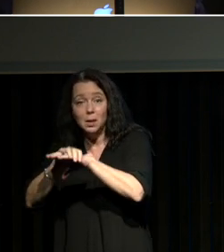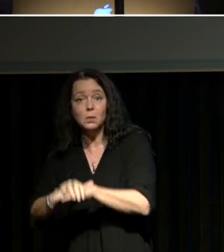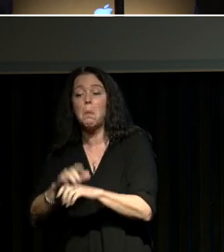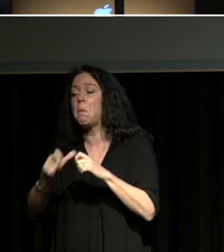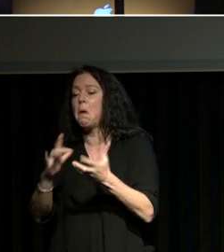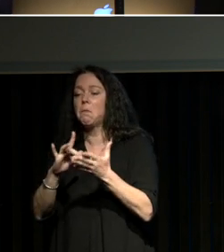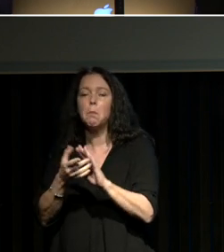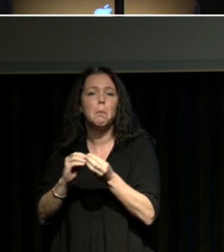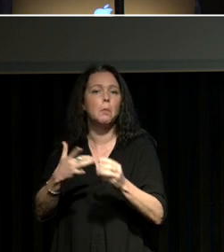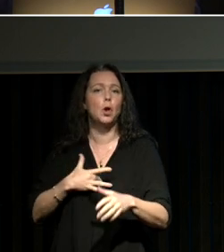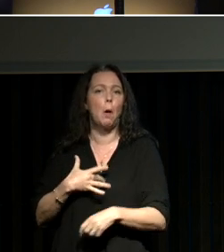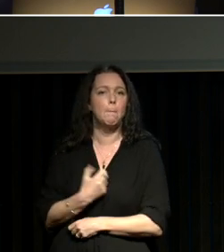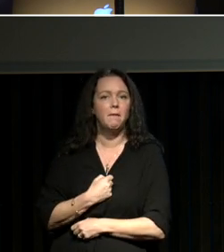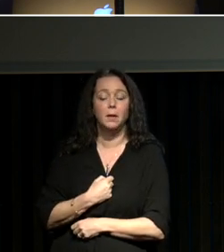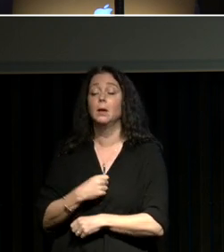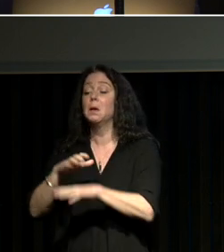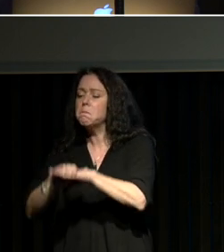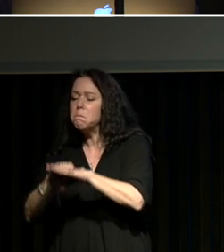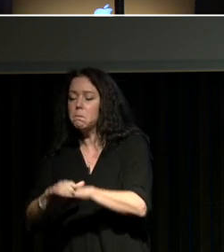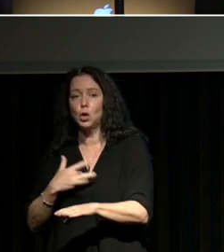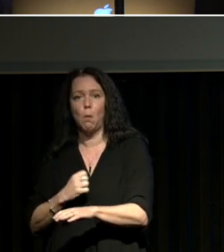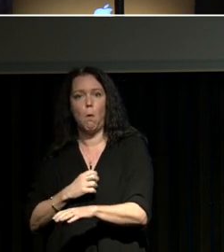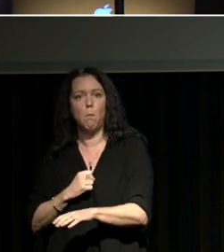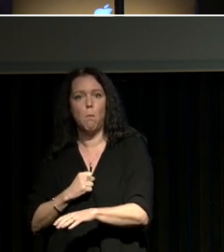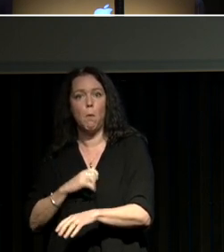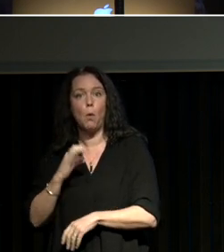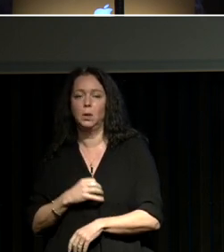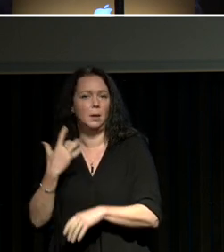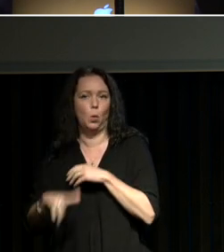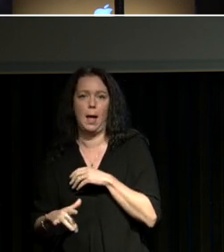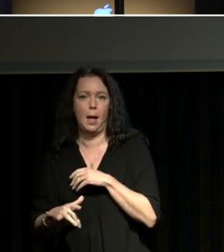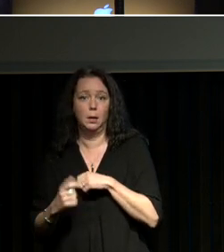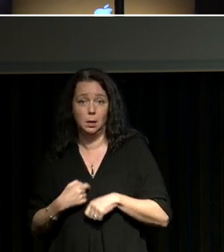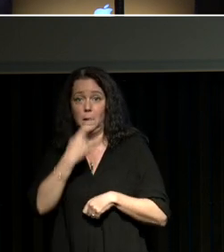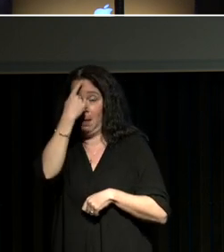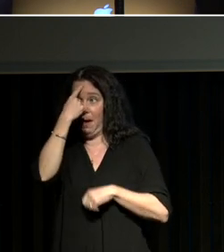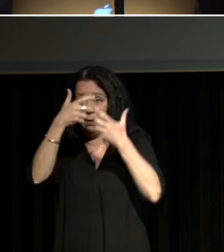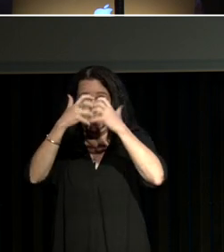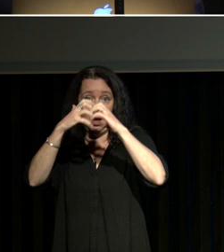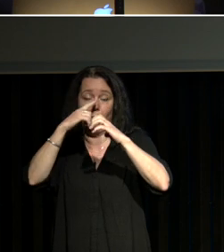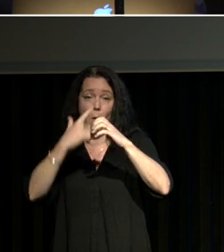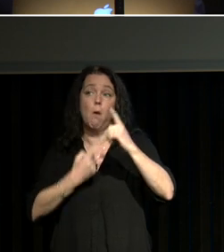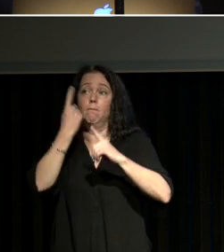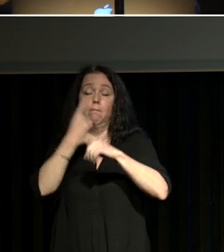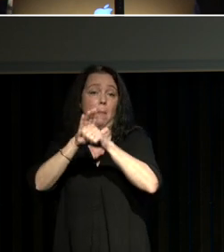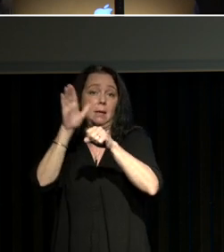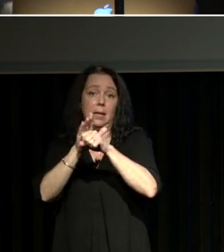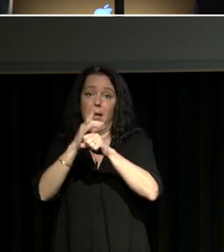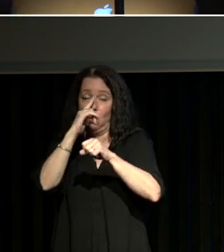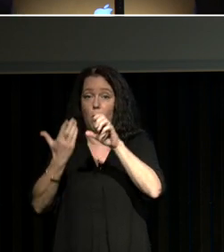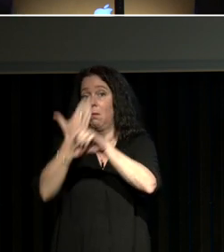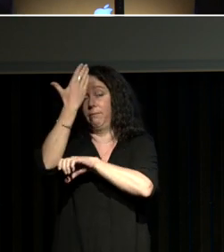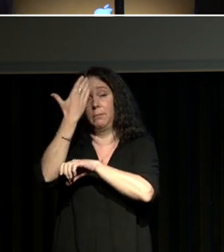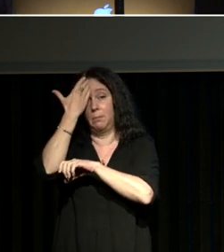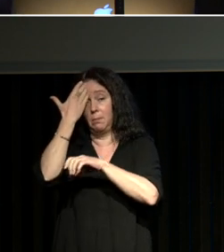à un arrêt cardiaque. Le cœur va repartir, mais il va repartir trop tardivement avec des dégâts cérébraux irréversibles. Et les équipes de réanimation,